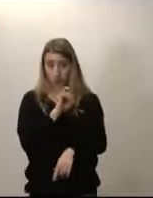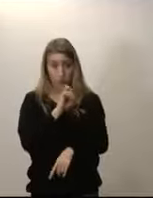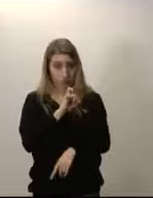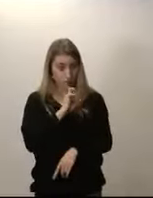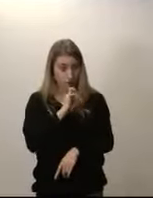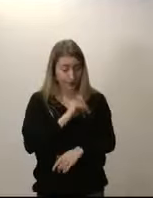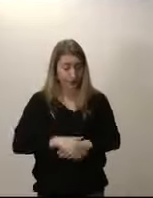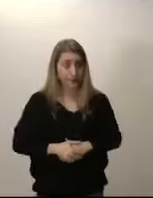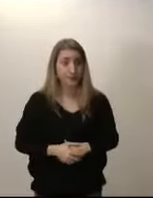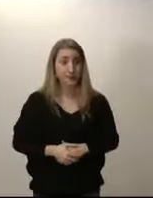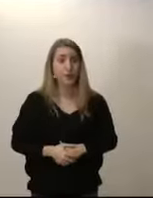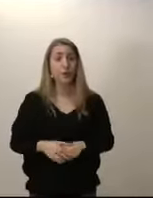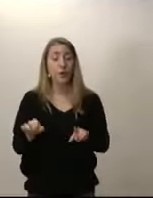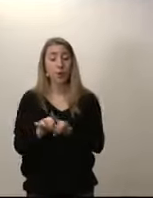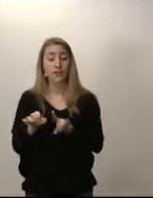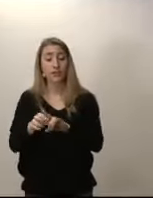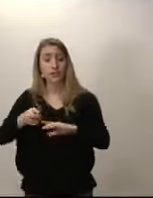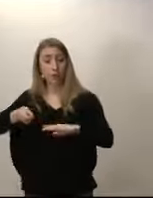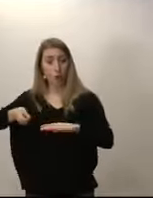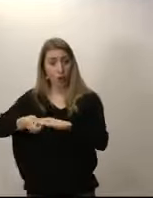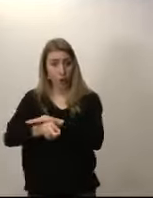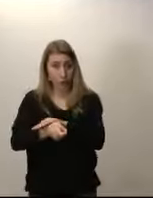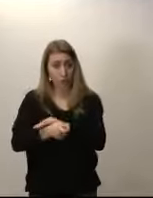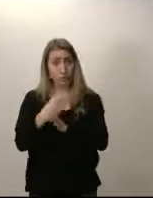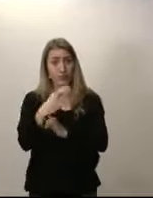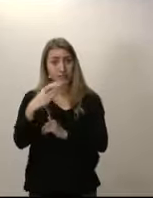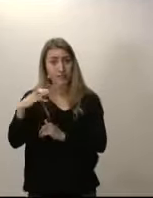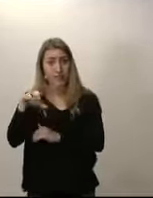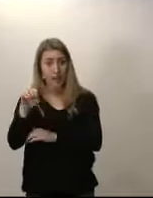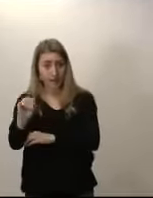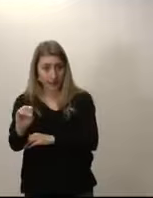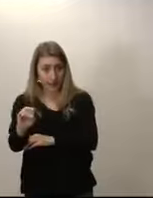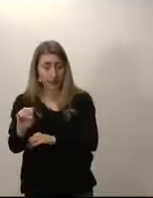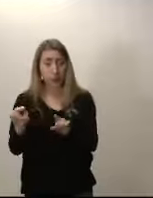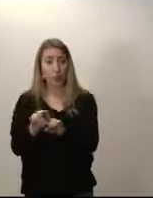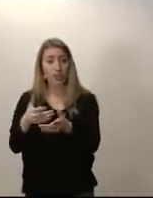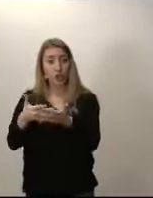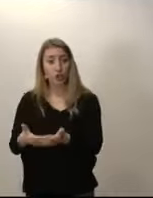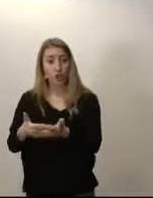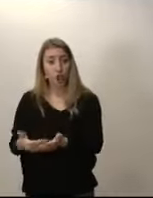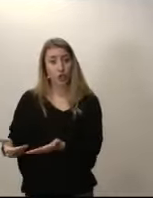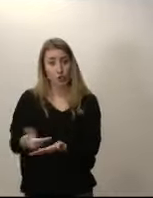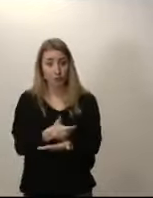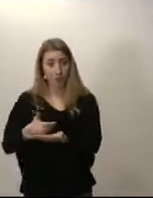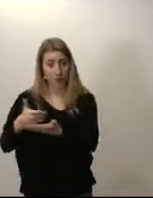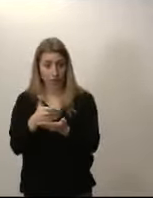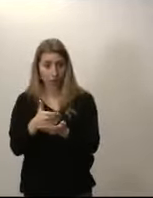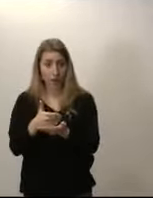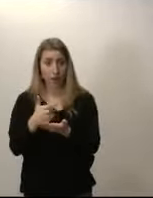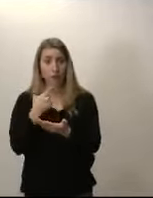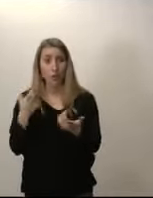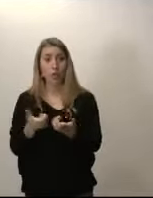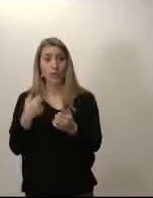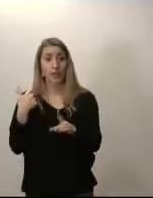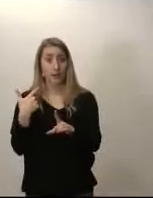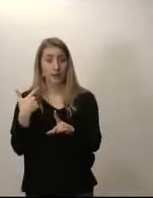prend en considération le remboursement de la part du CCAS de la charge de personnel en exercice N. Vous savez que